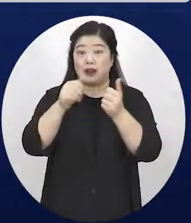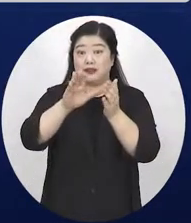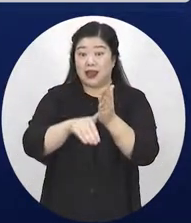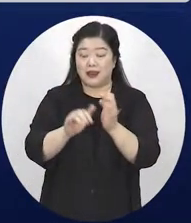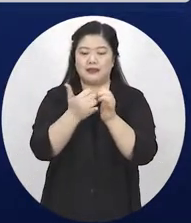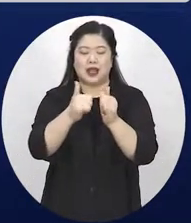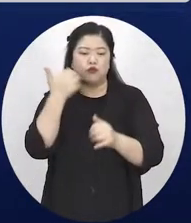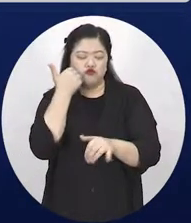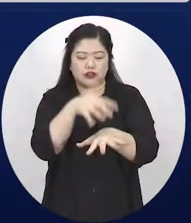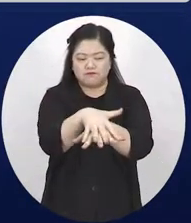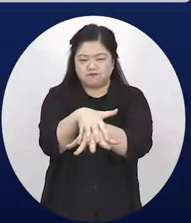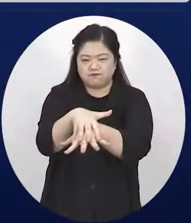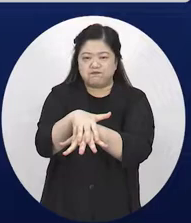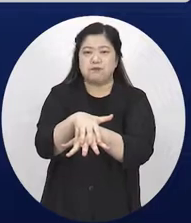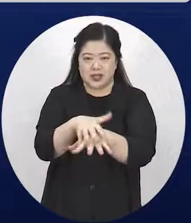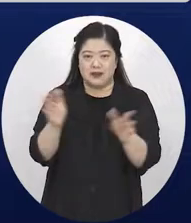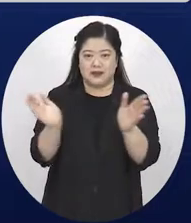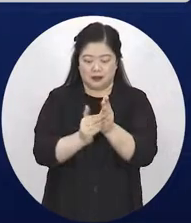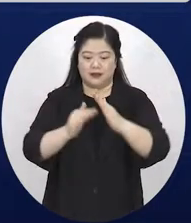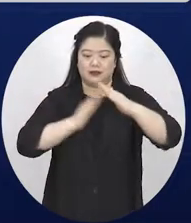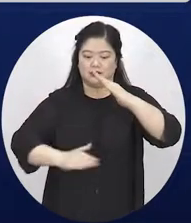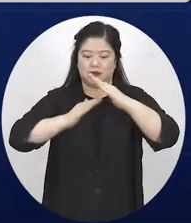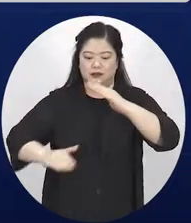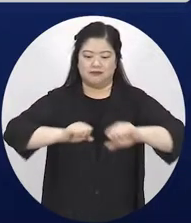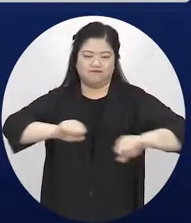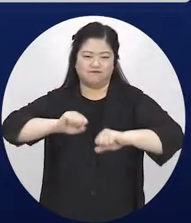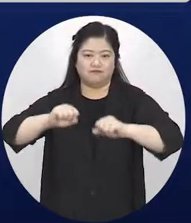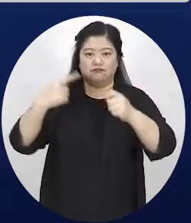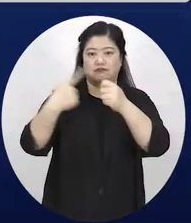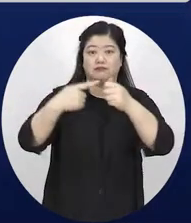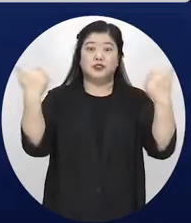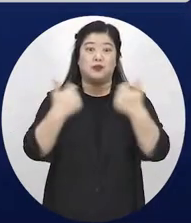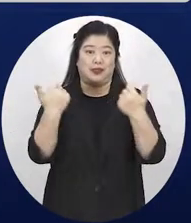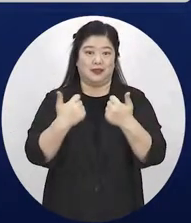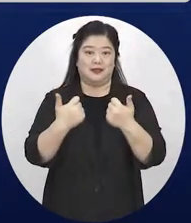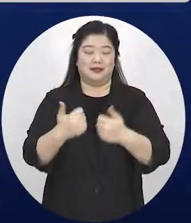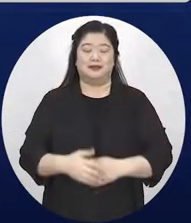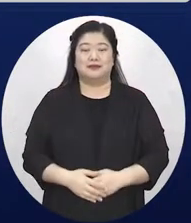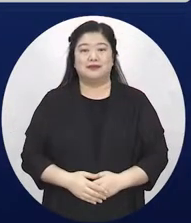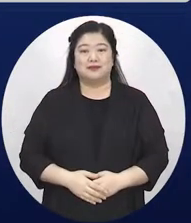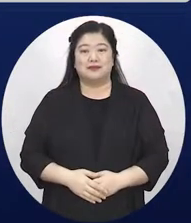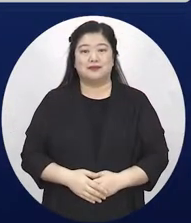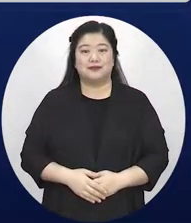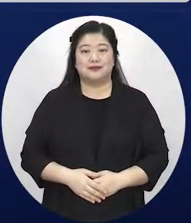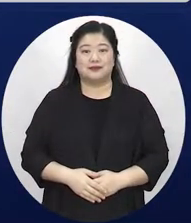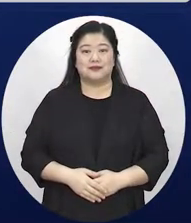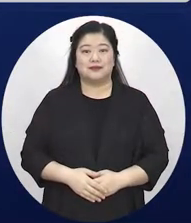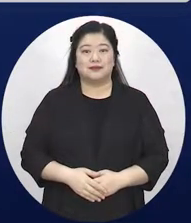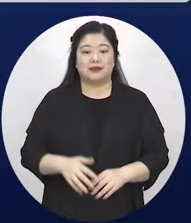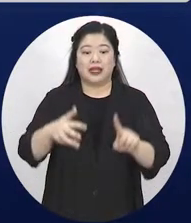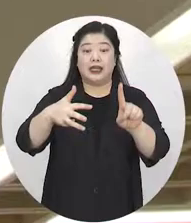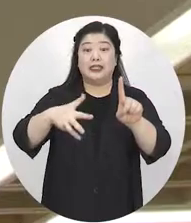임시 베는 원 구성을 마친 후 본격적인 의정활동에 나서는 첫 임시회 로 열렸습니다